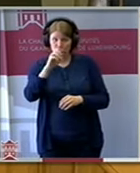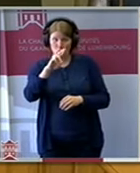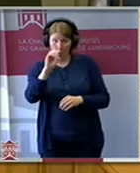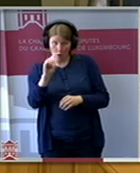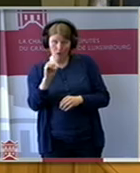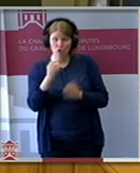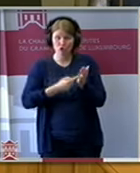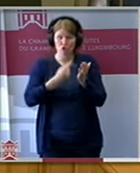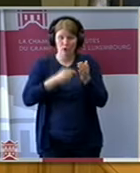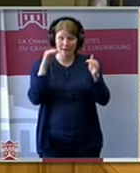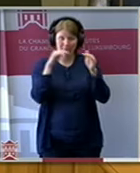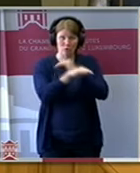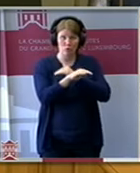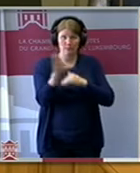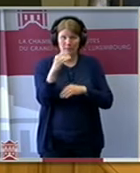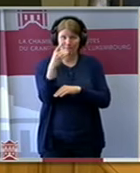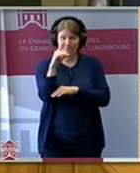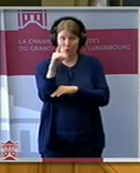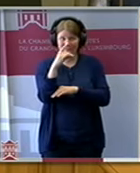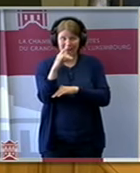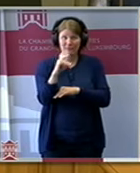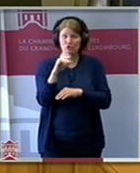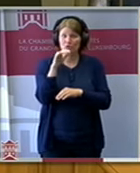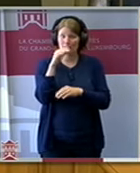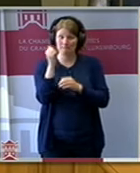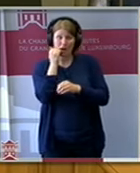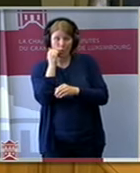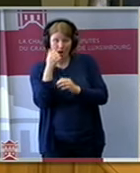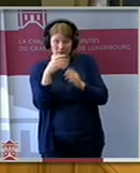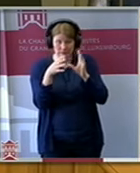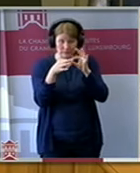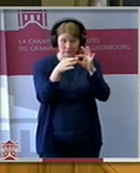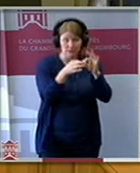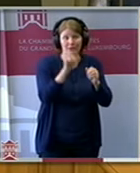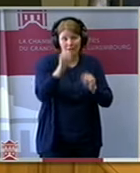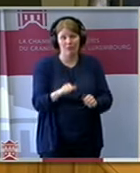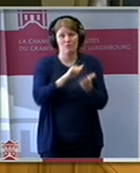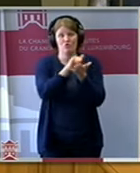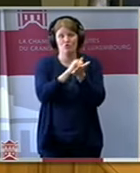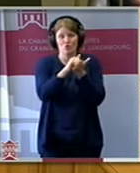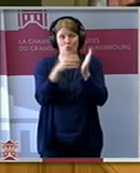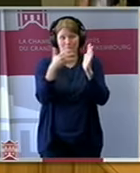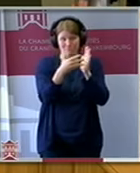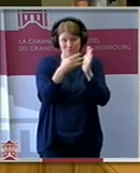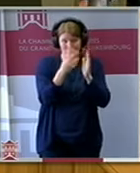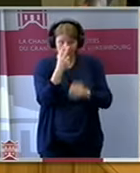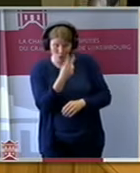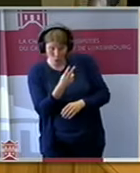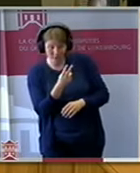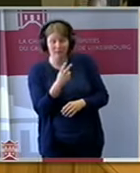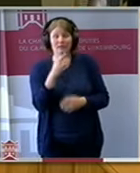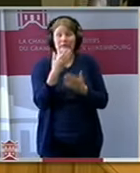bolivianischen Bauern hergestellt. Kann ich auf YouTube nachgucken, da ihr auch für die, die interessiert sind. Und das ist natürlich auch nicht schwer zu